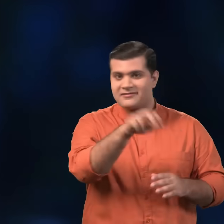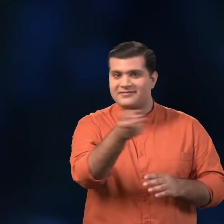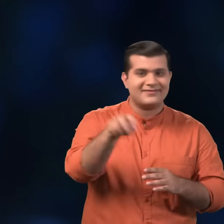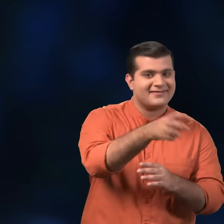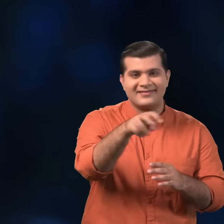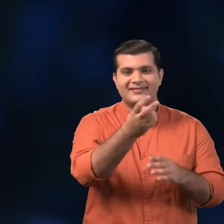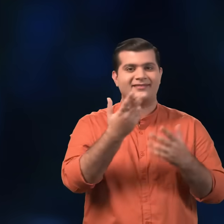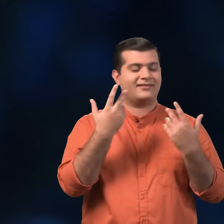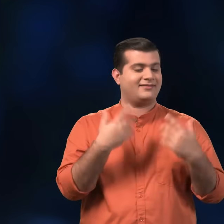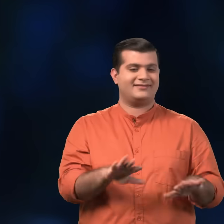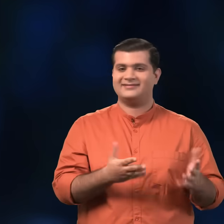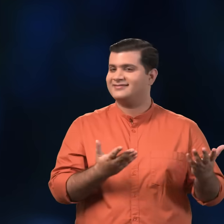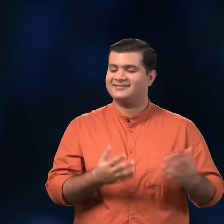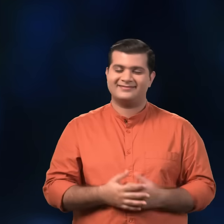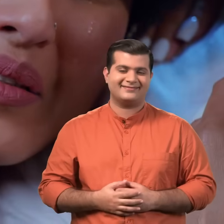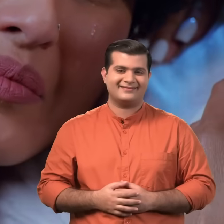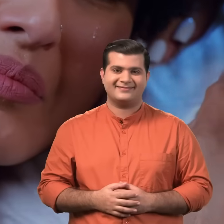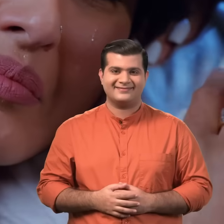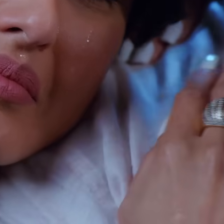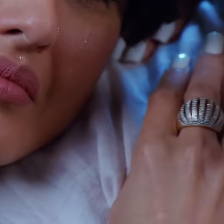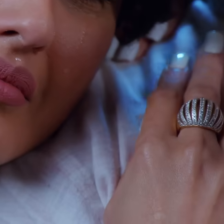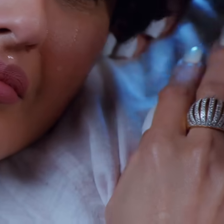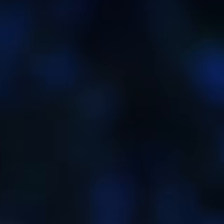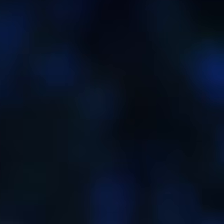दे दे पटकनी मार।